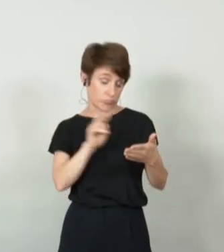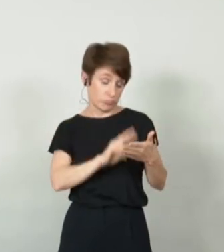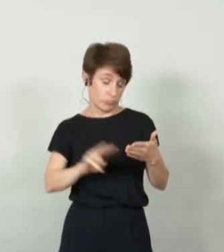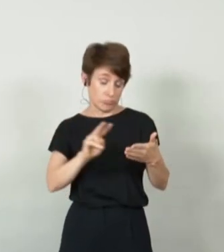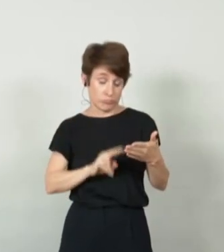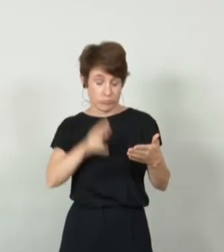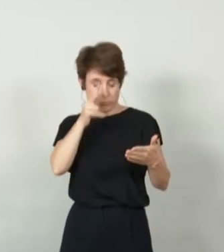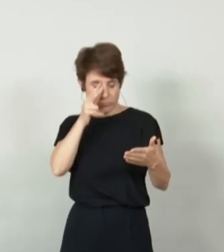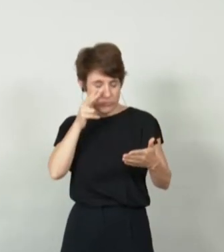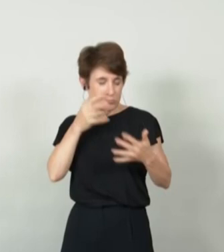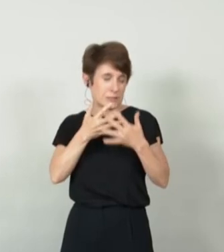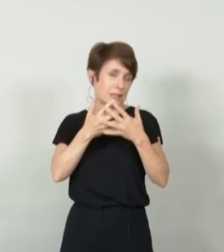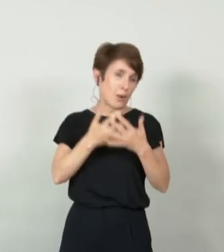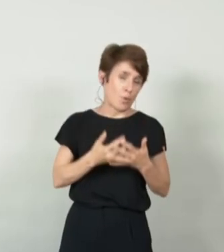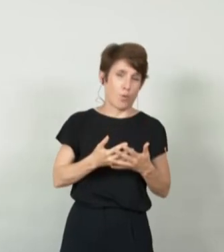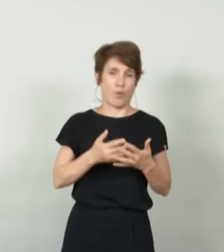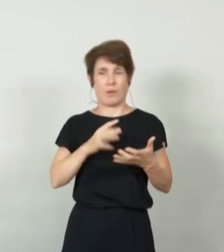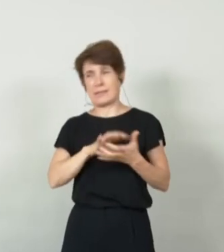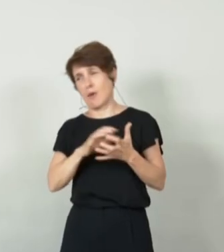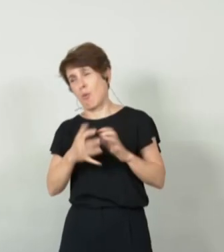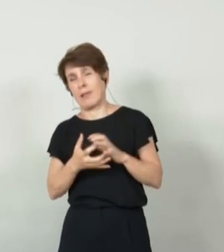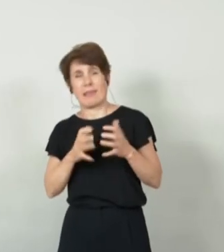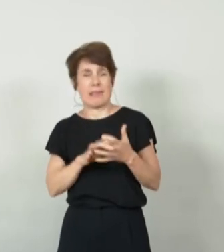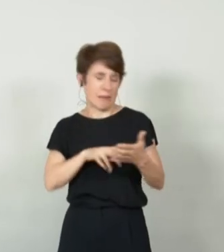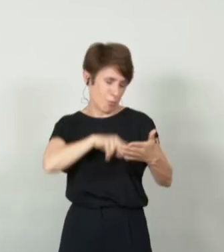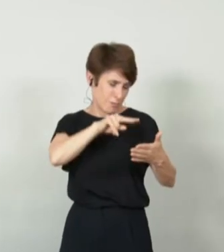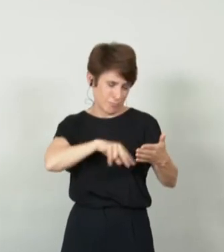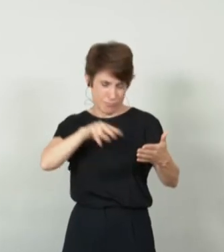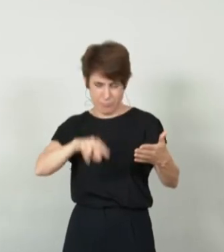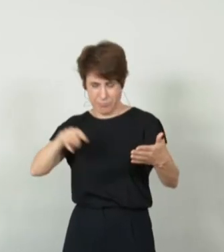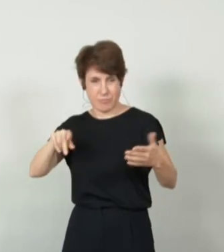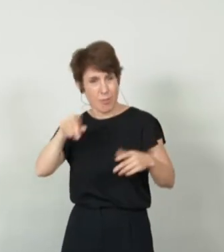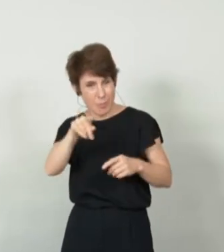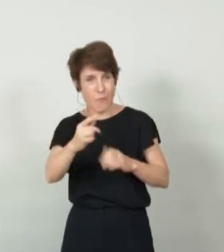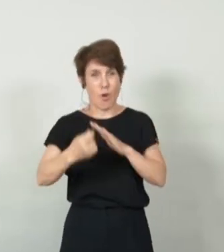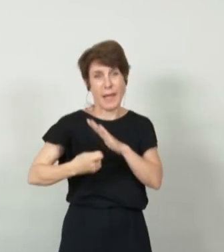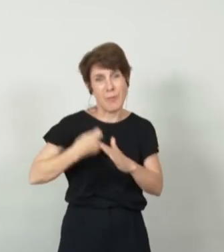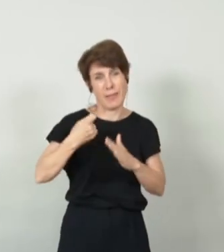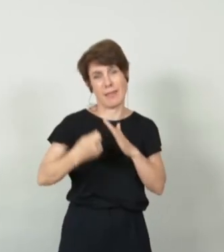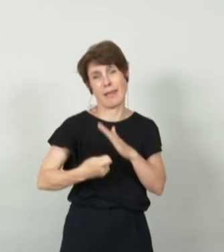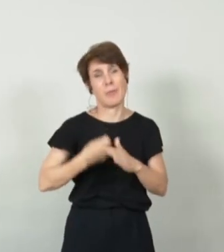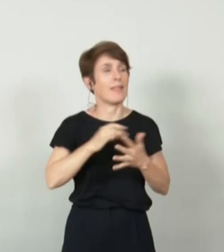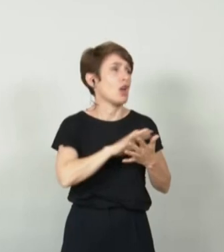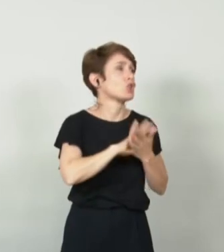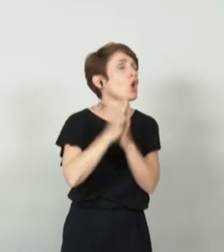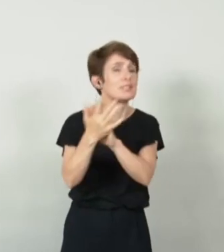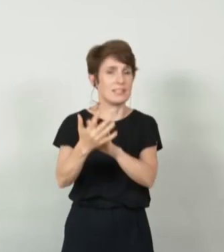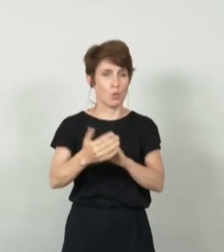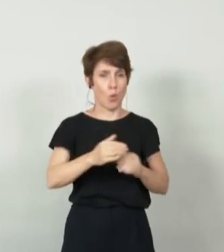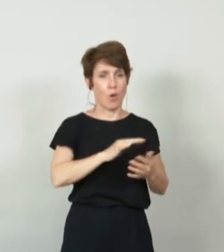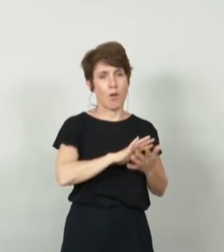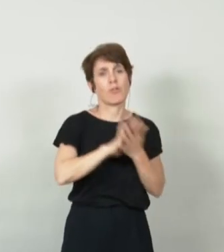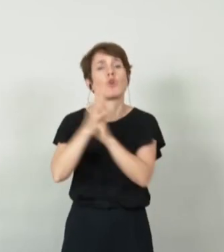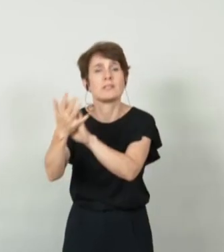compliqué pour répéter à satiété la même chose la transition les transitions